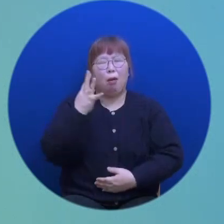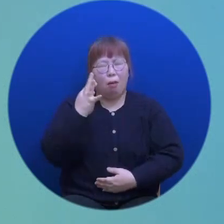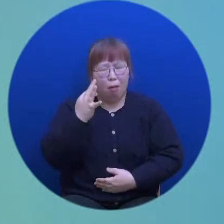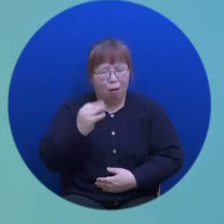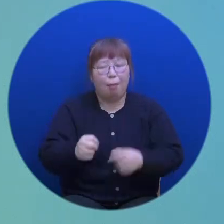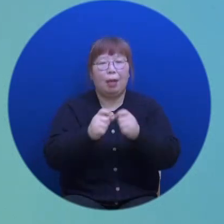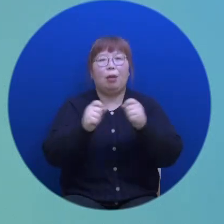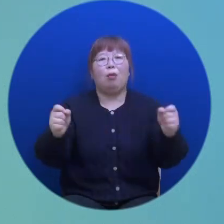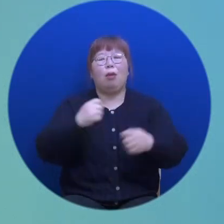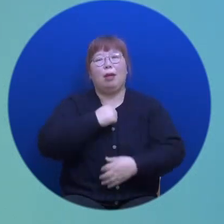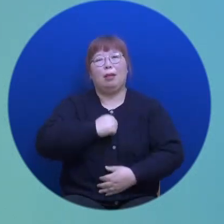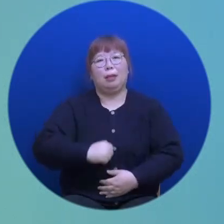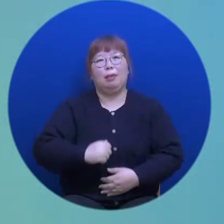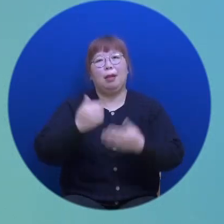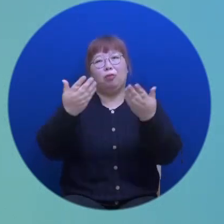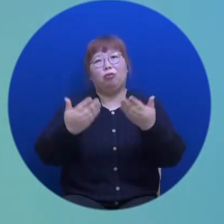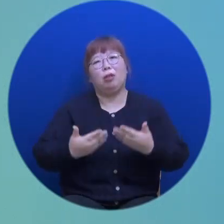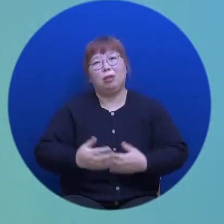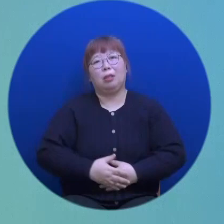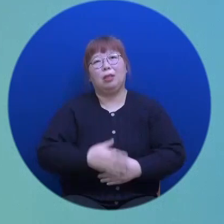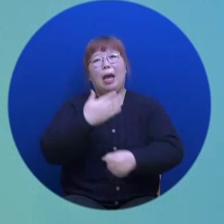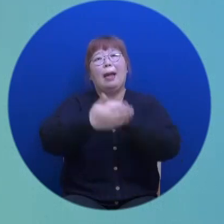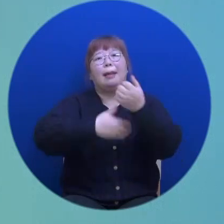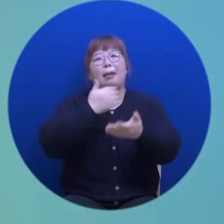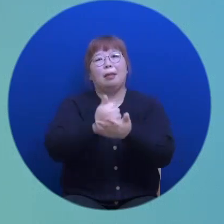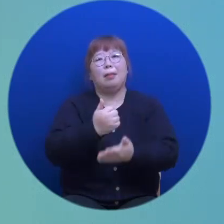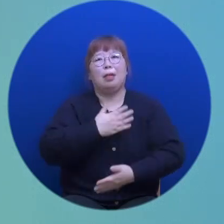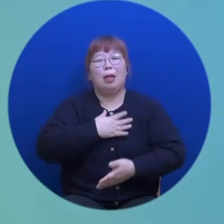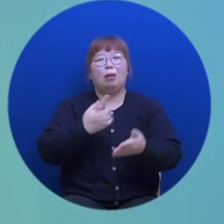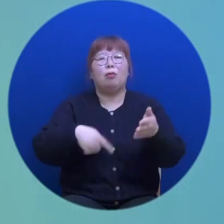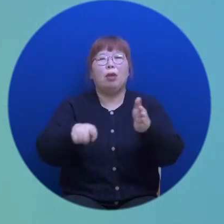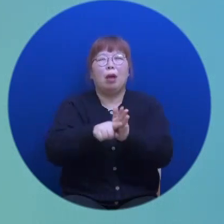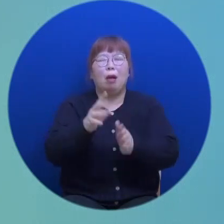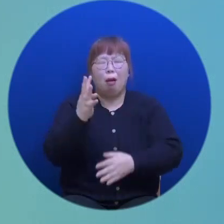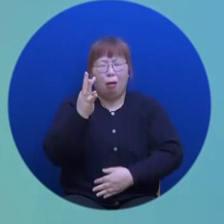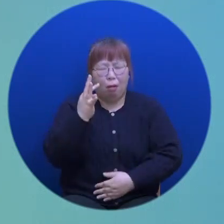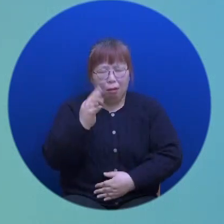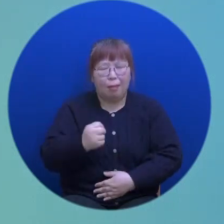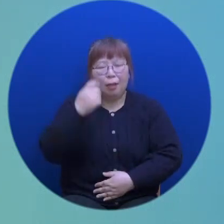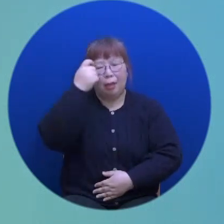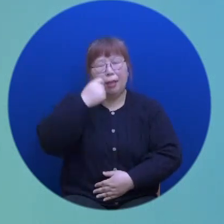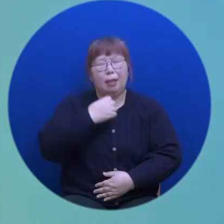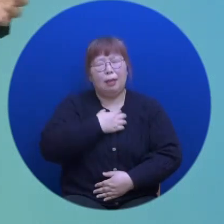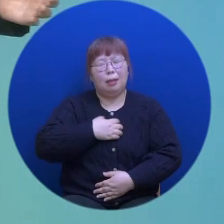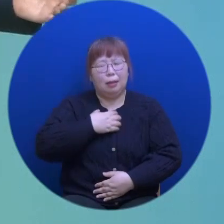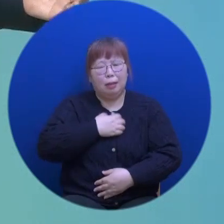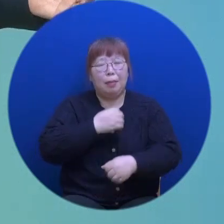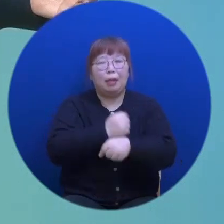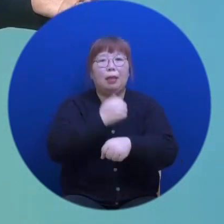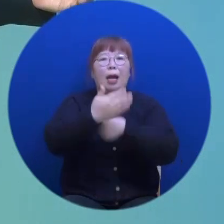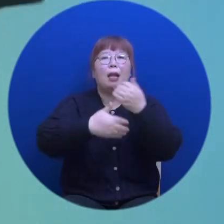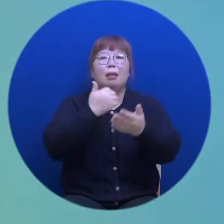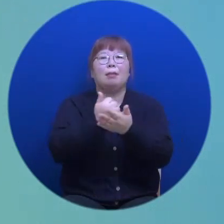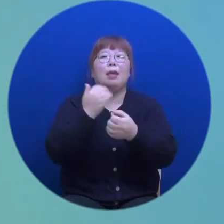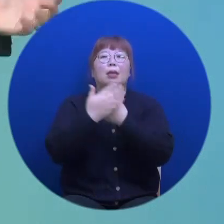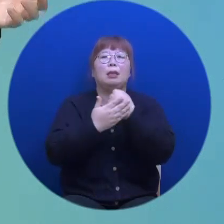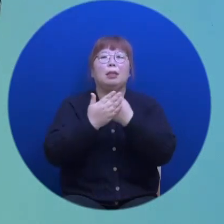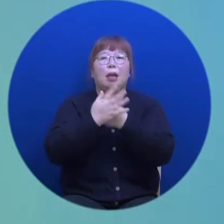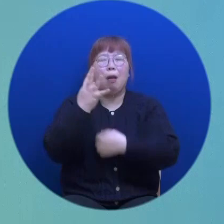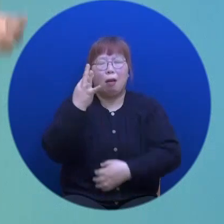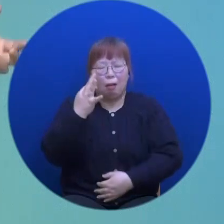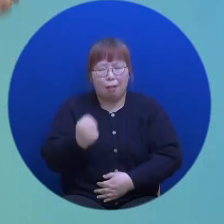오랫동안 참아주셨는지, 하나님이 나를 위하여 얼마나 슬퍼하셨는지, 하나님의 은혜가 얼마나